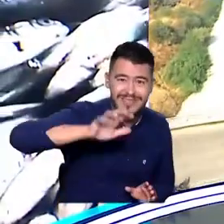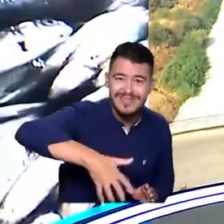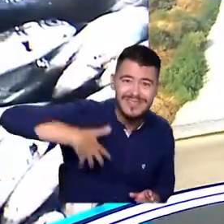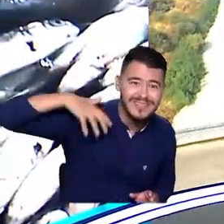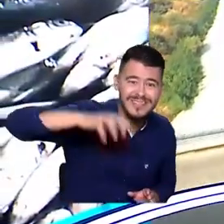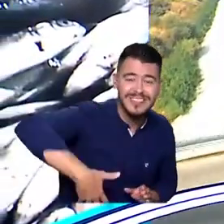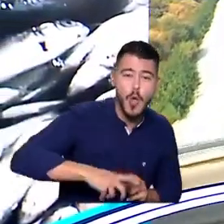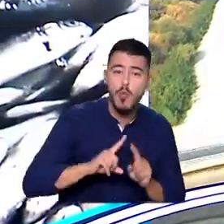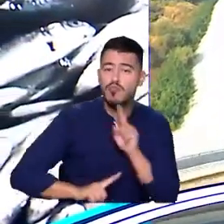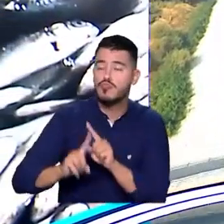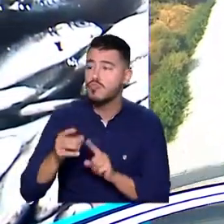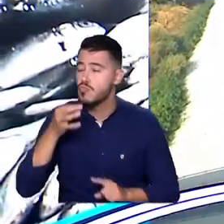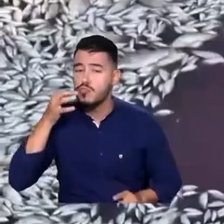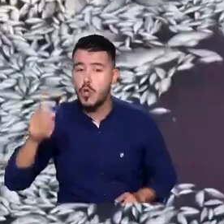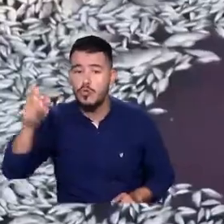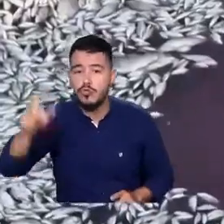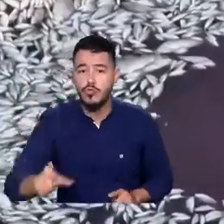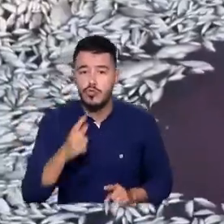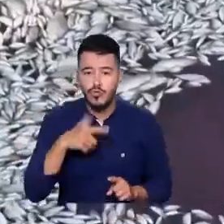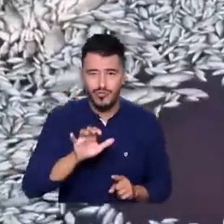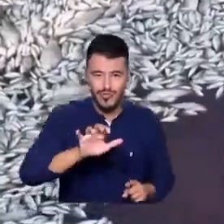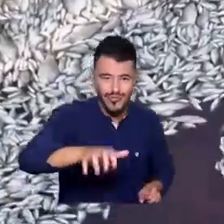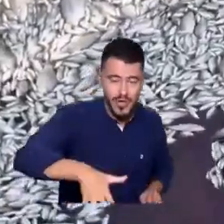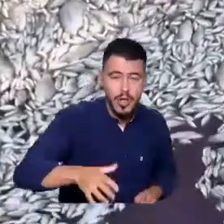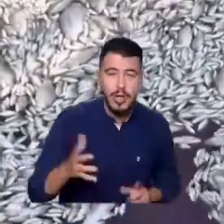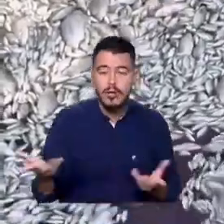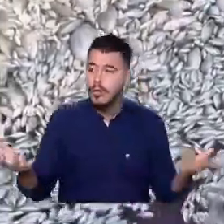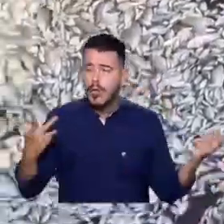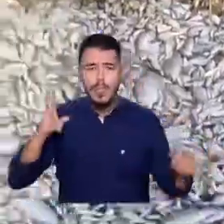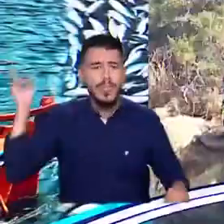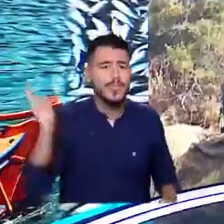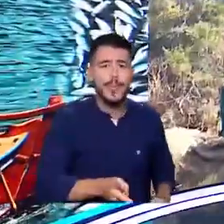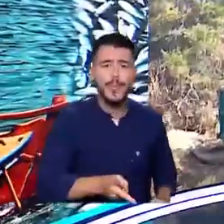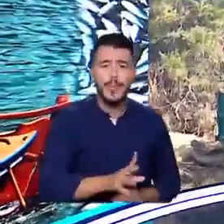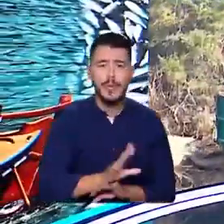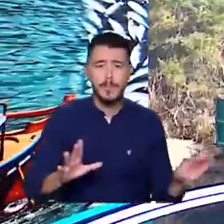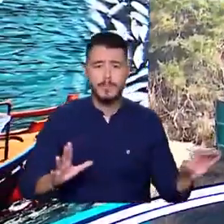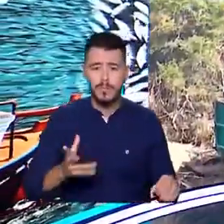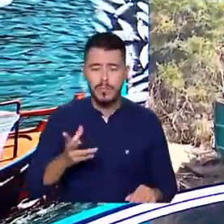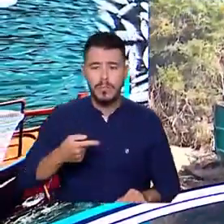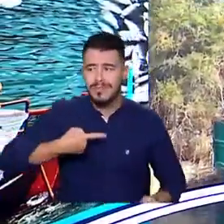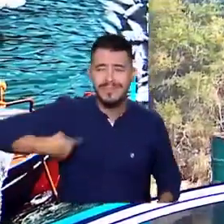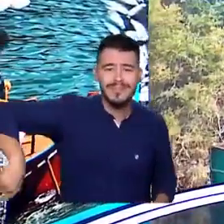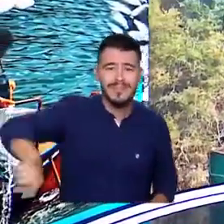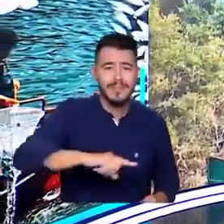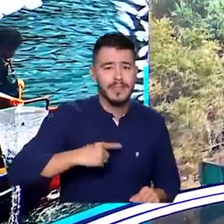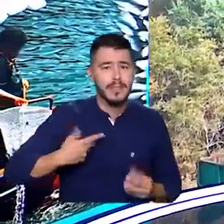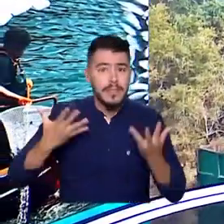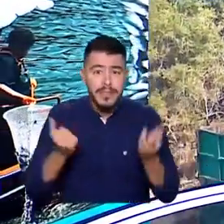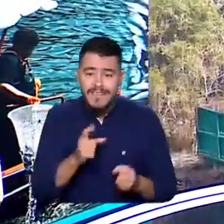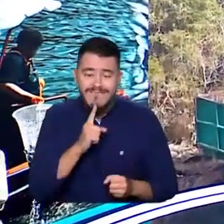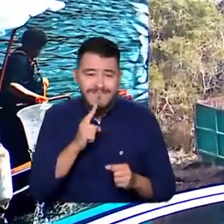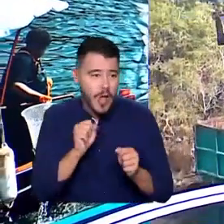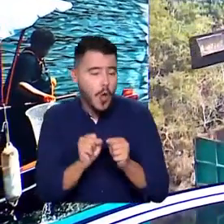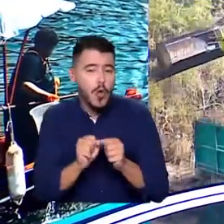και ποιος του έδωσε τη σύμβαση του έργου. Υπάρχει κίνδυνος για τη δημόσια υγεία. Στα 100 μέτρα υπάρχουν τρεις γεωτρήσεις